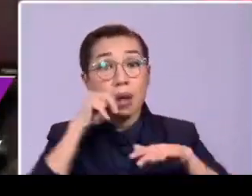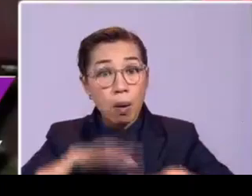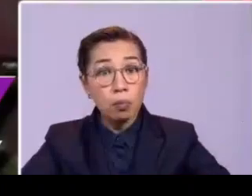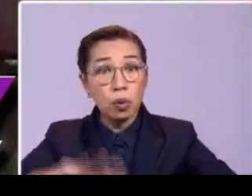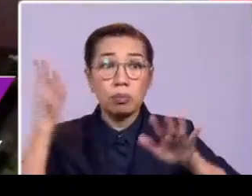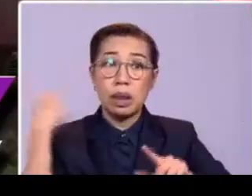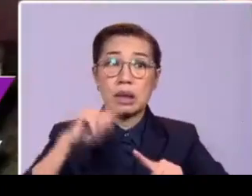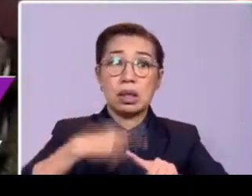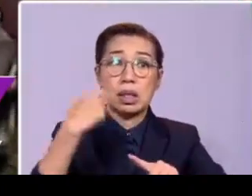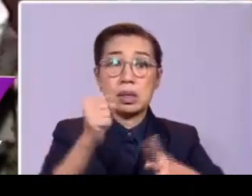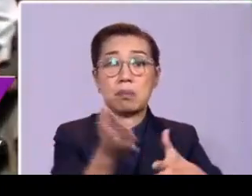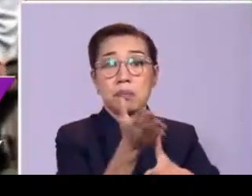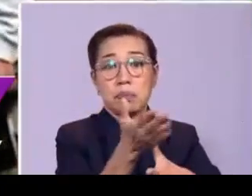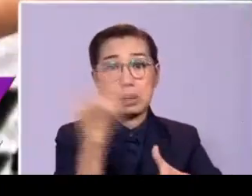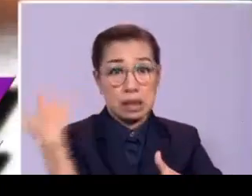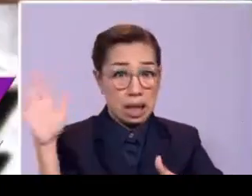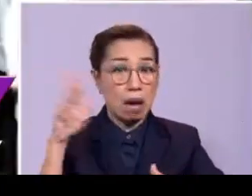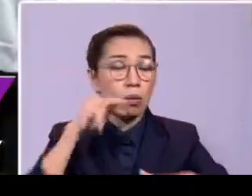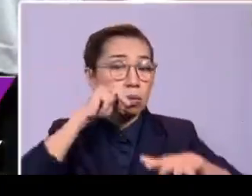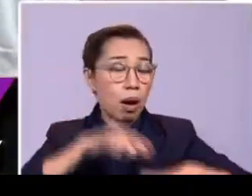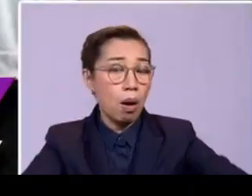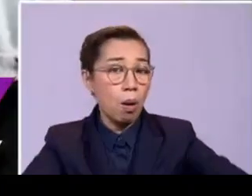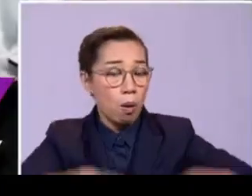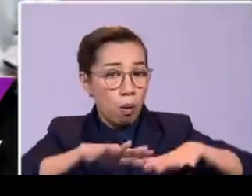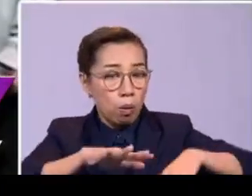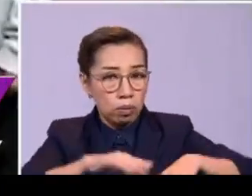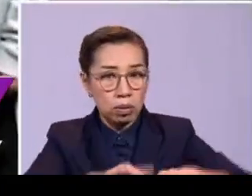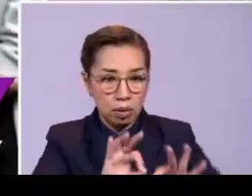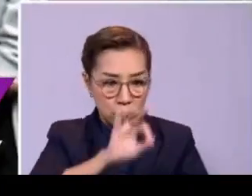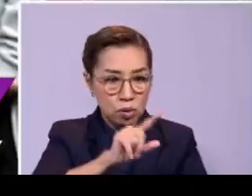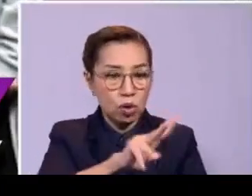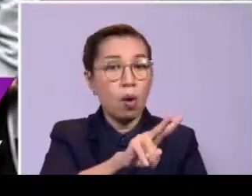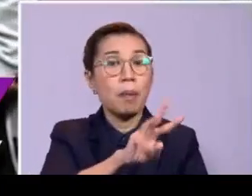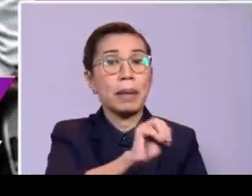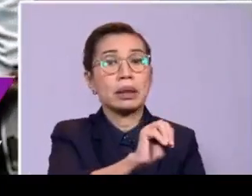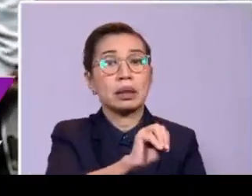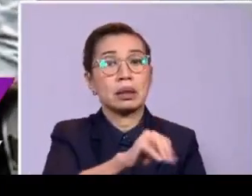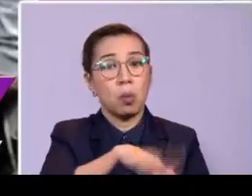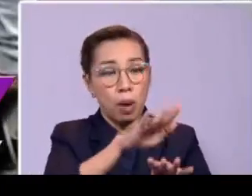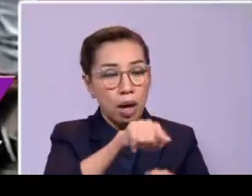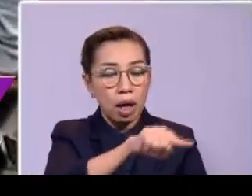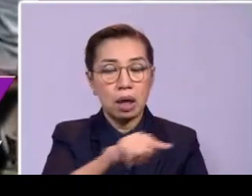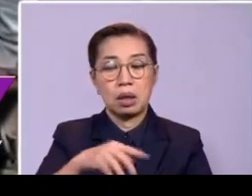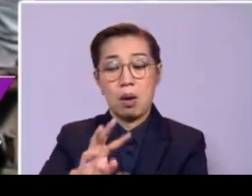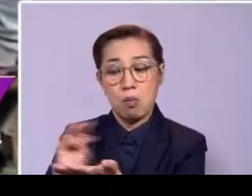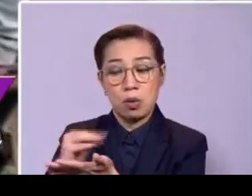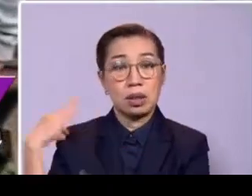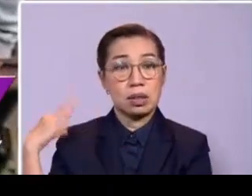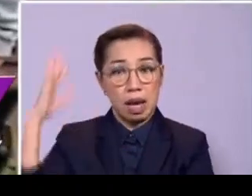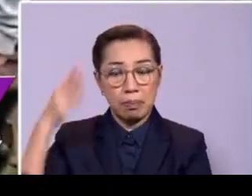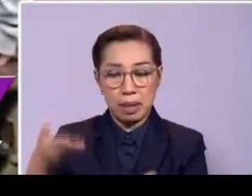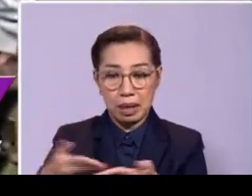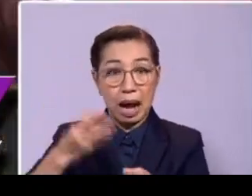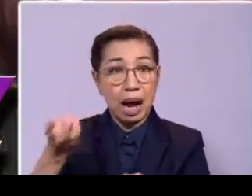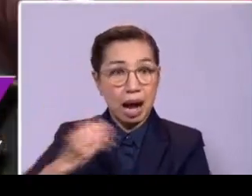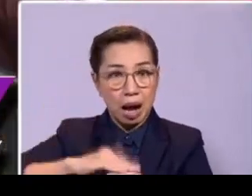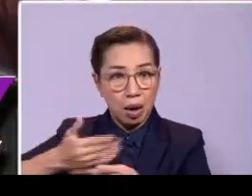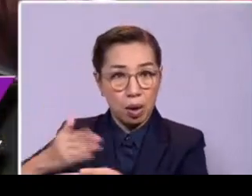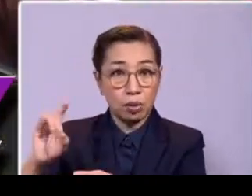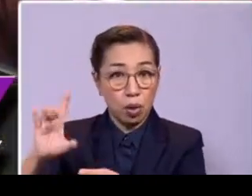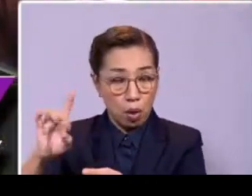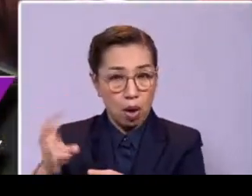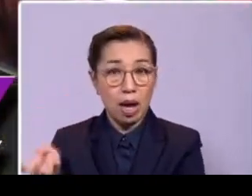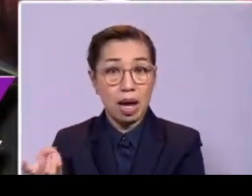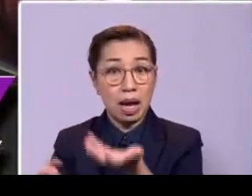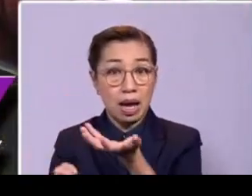เนี่ยระดับน้ำลึกกว่า2เมตรนะคะเจ้าหน้าที่มูลนิธิป่อเต็กตึ๊งเนี่ยนำเข้ากล่อง100กล่องข้าวสาร100กิโลกรัม